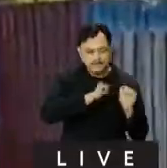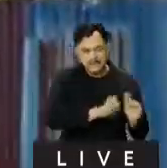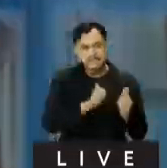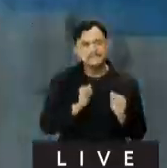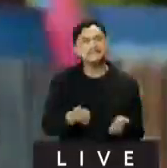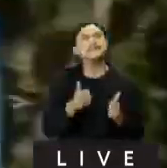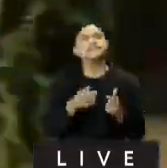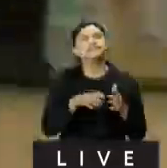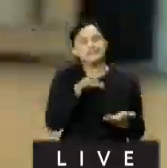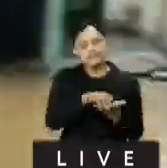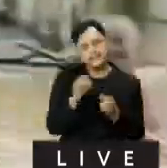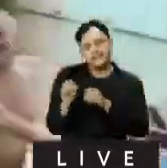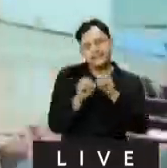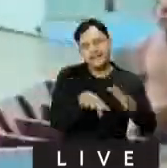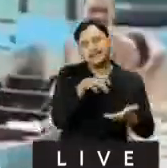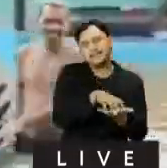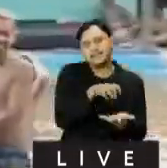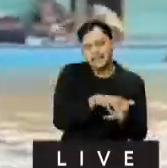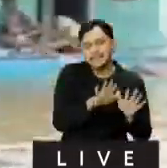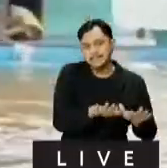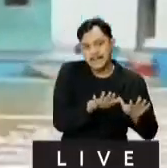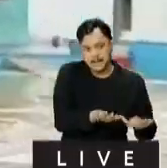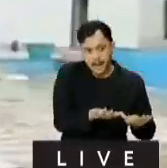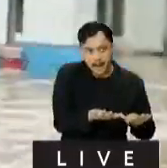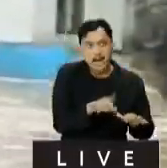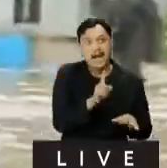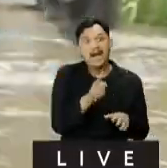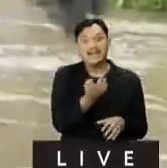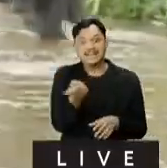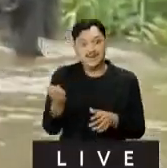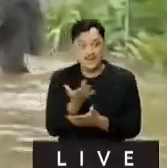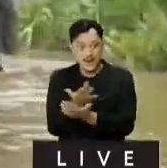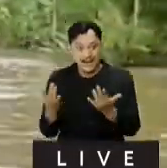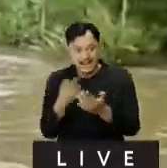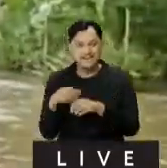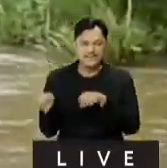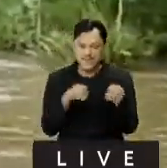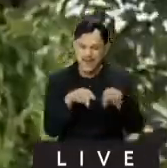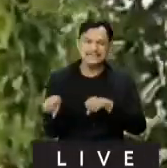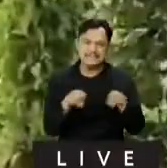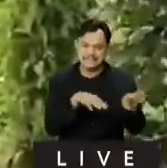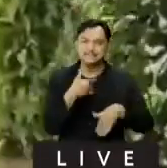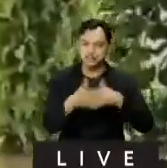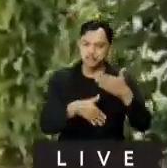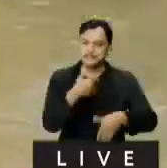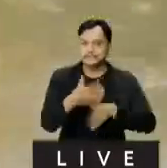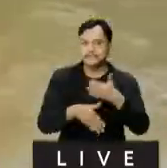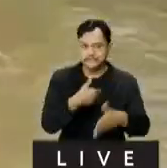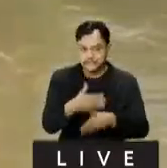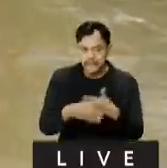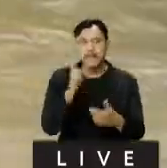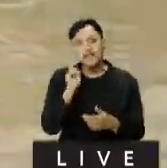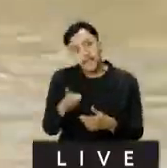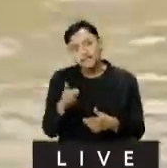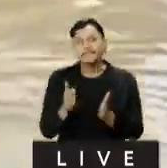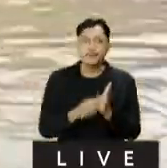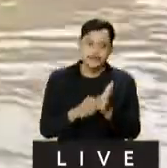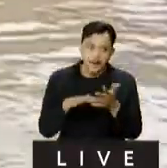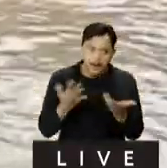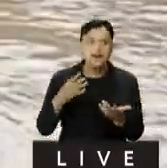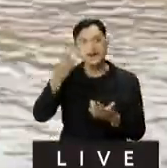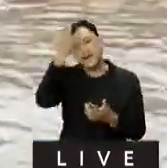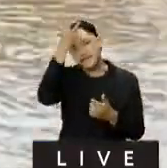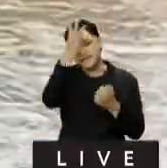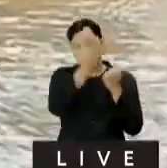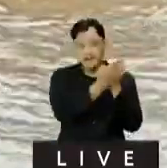sementara dan untuk melakukan evakuasi terhadap warga yang terdampak. Tetapi persoalannya di Kalimantan Barat ini, warga